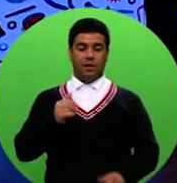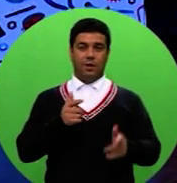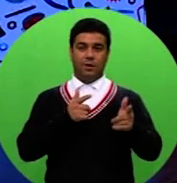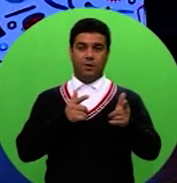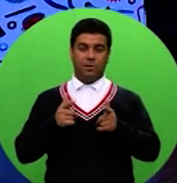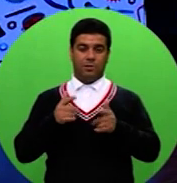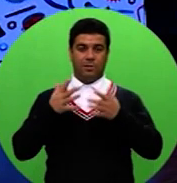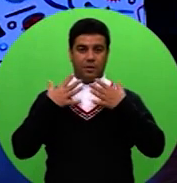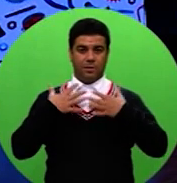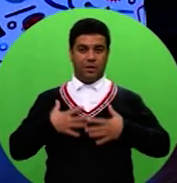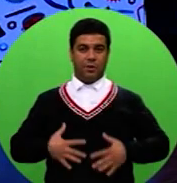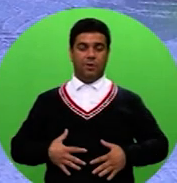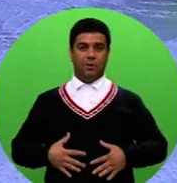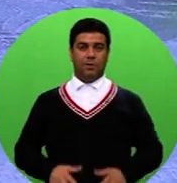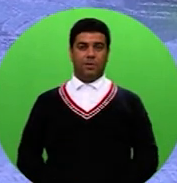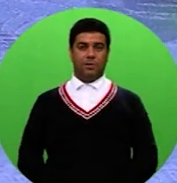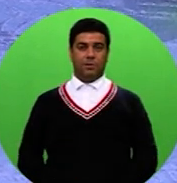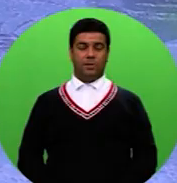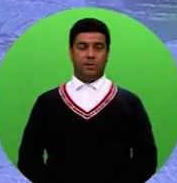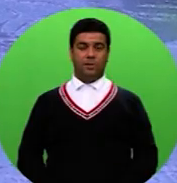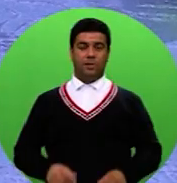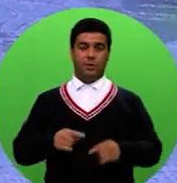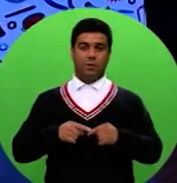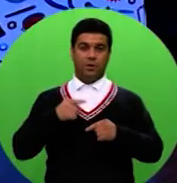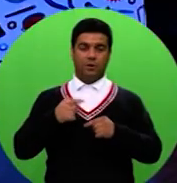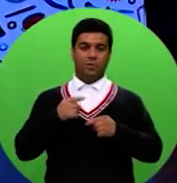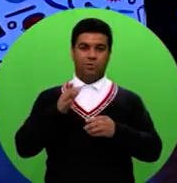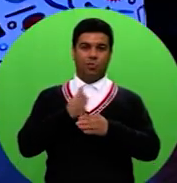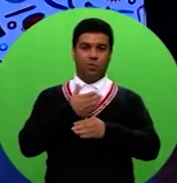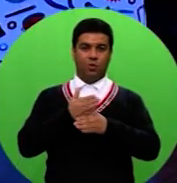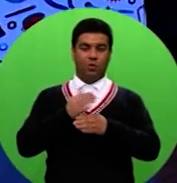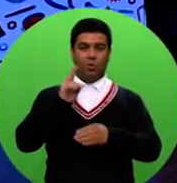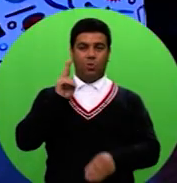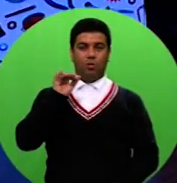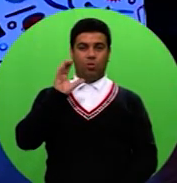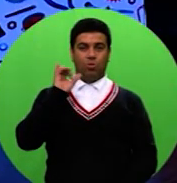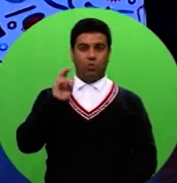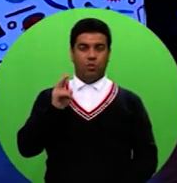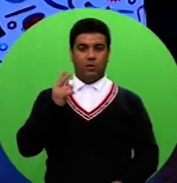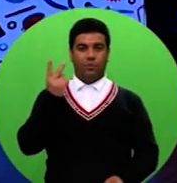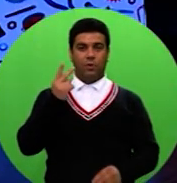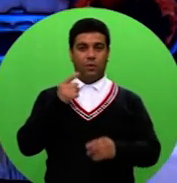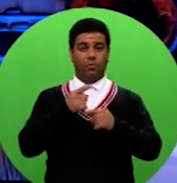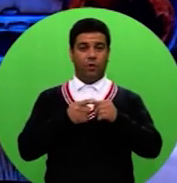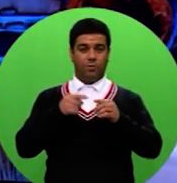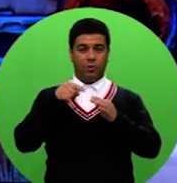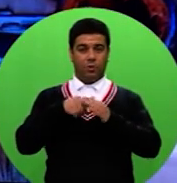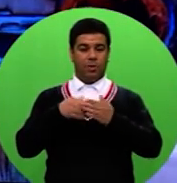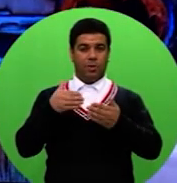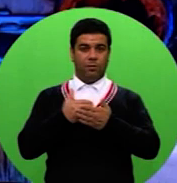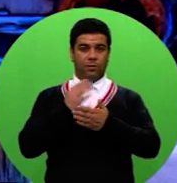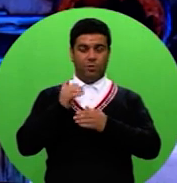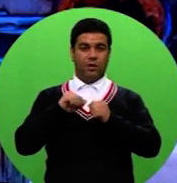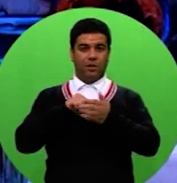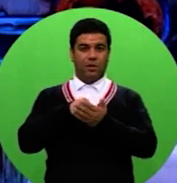работать над изготовлением тела и лап. Мы берем следующий кусок белого пластилина, вторую половину,